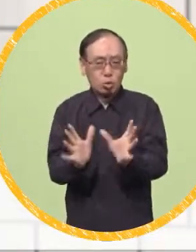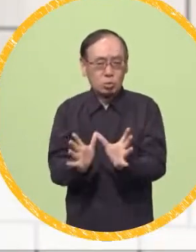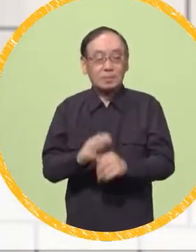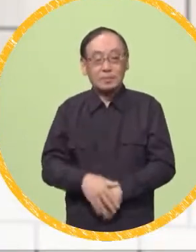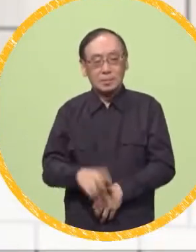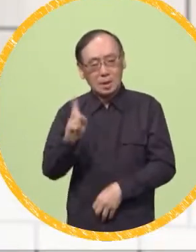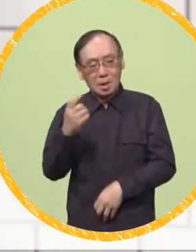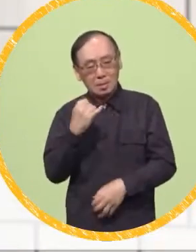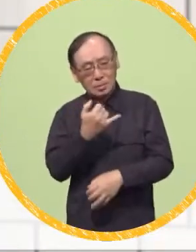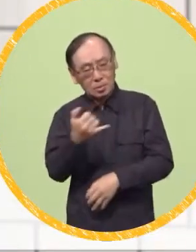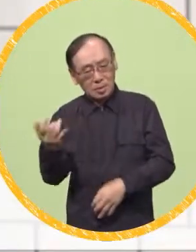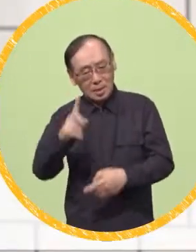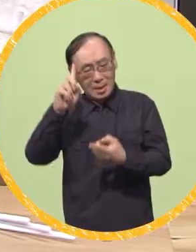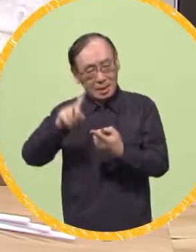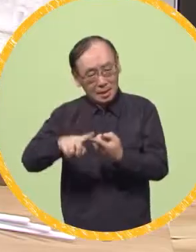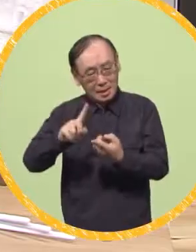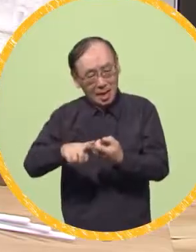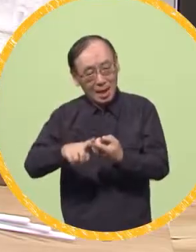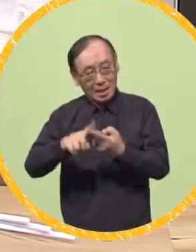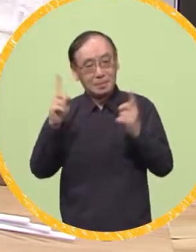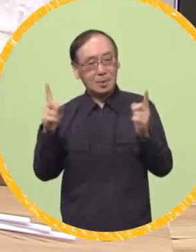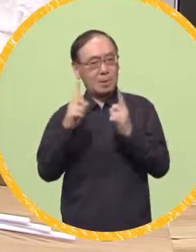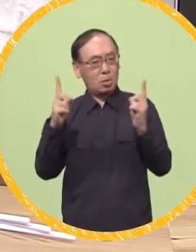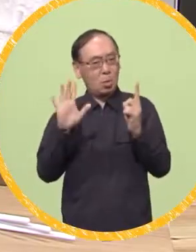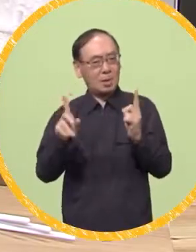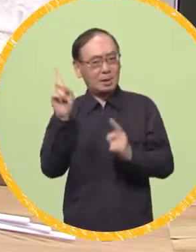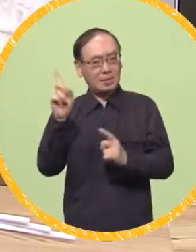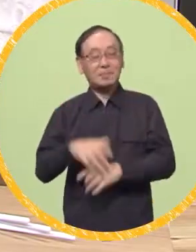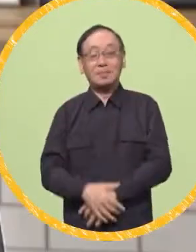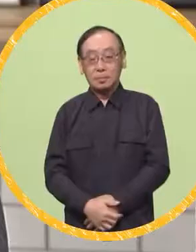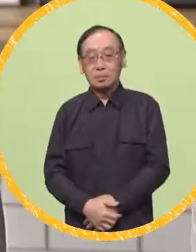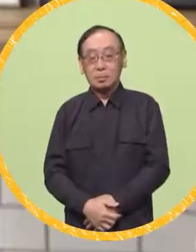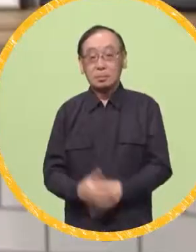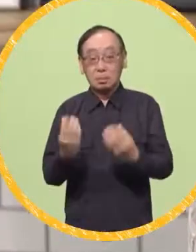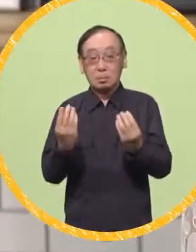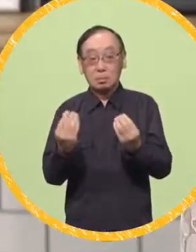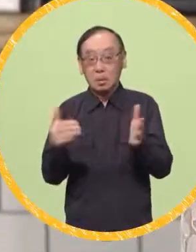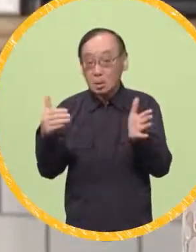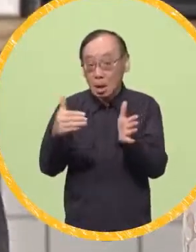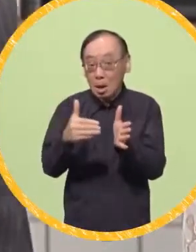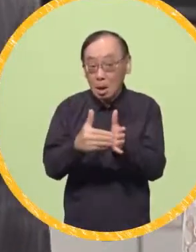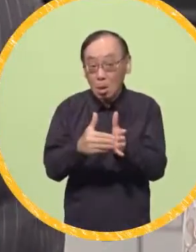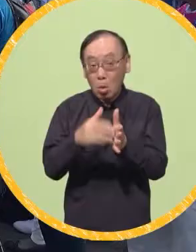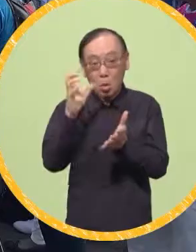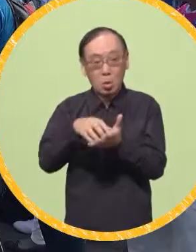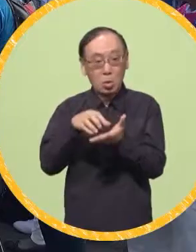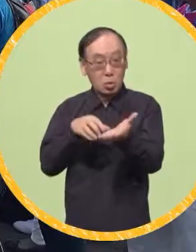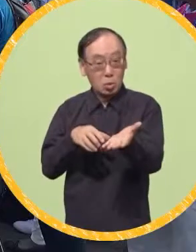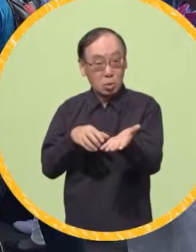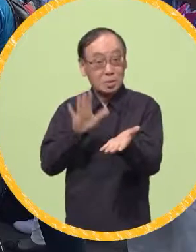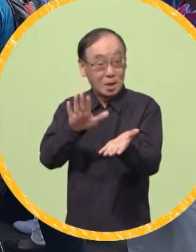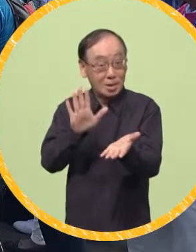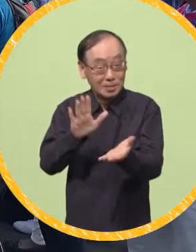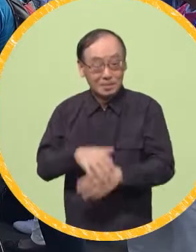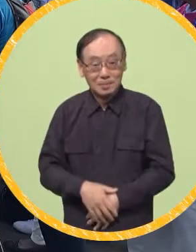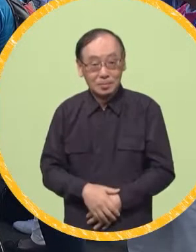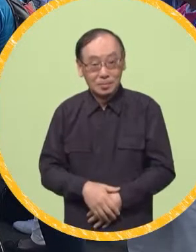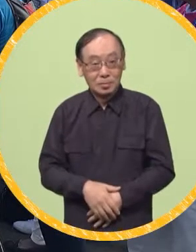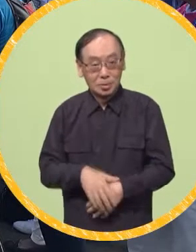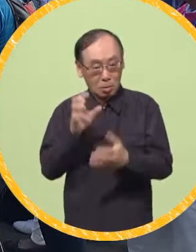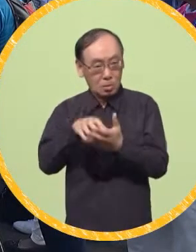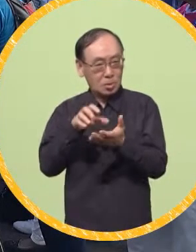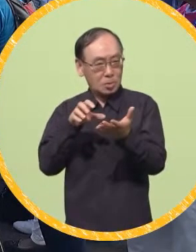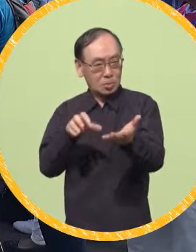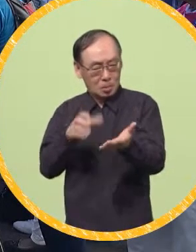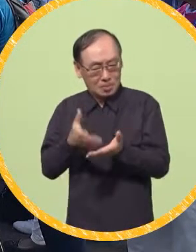ラシーンイベントになるとこれ結構盛り上がるんですよねそして最後はねあの表彰式ありますからねえってでしょうの表情